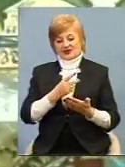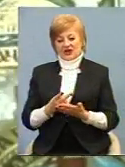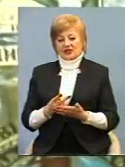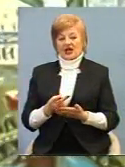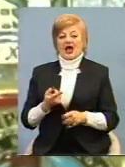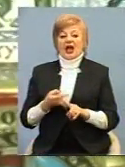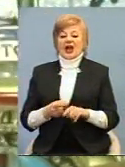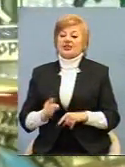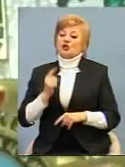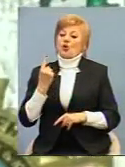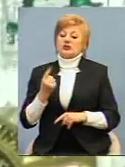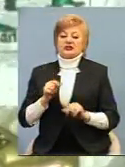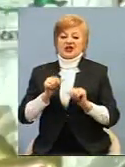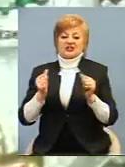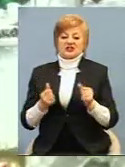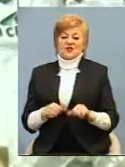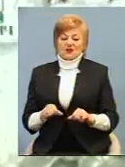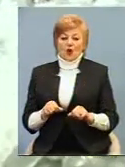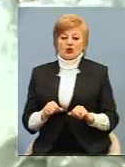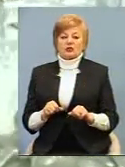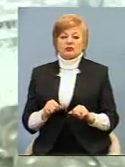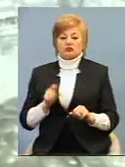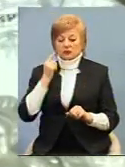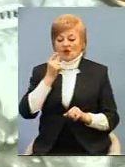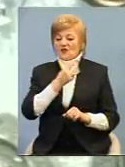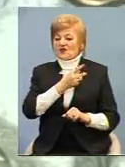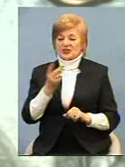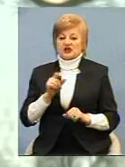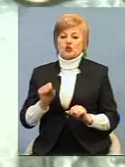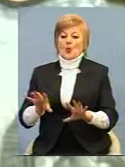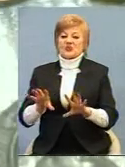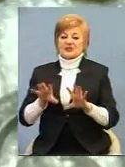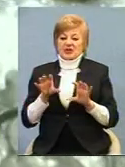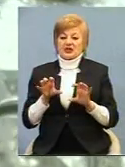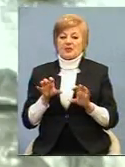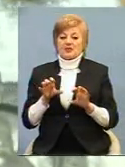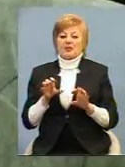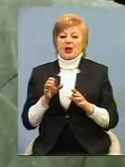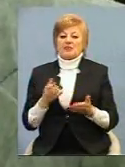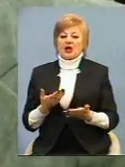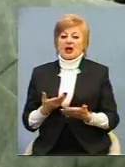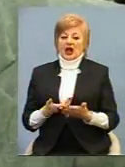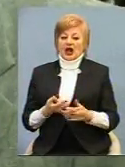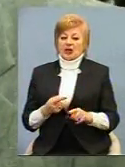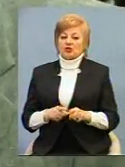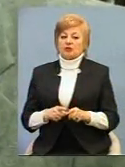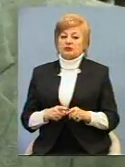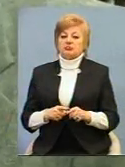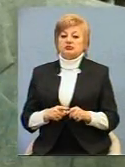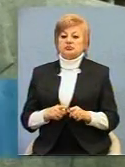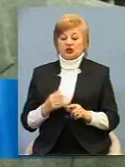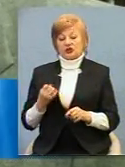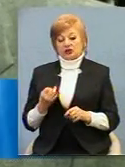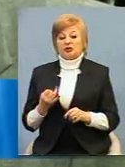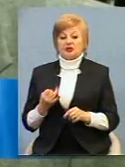це є одна з форм візуалізації, тобто такого сприйняття вже зорового, і, власне